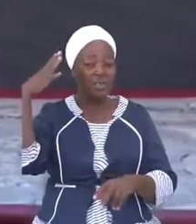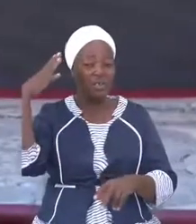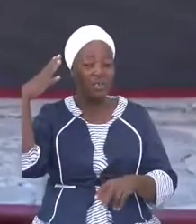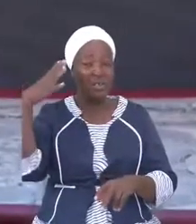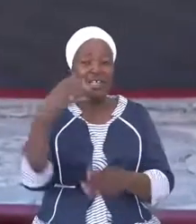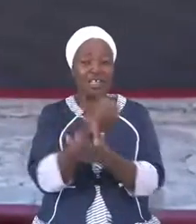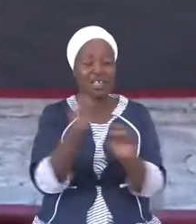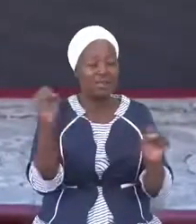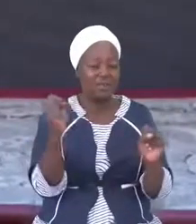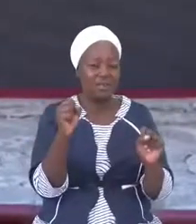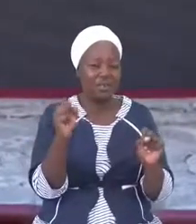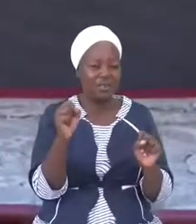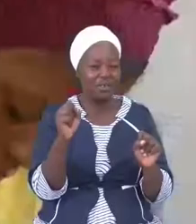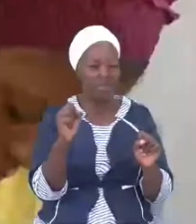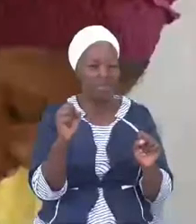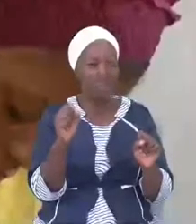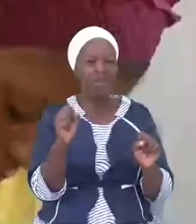justification réalisée.